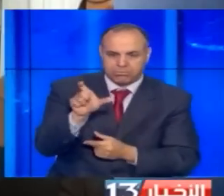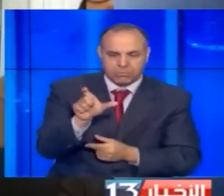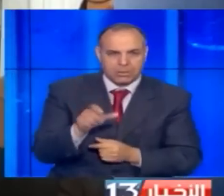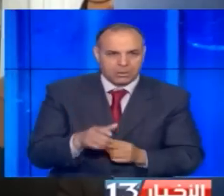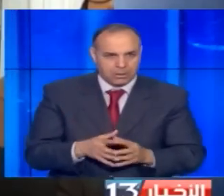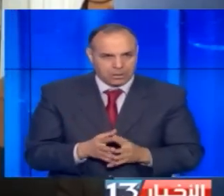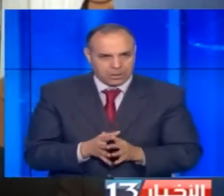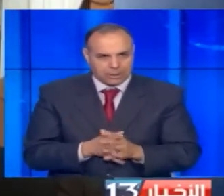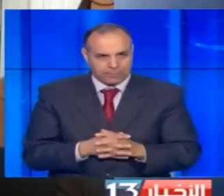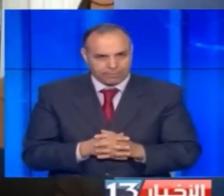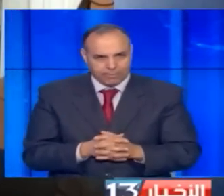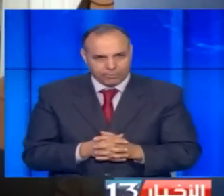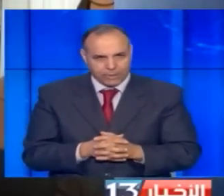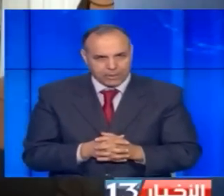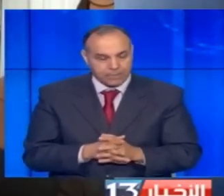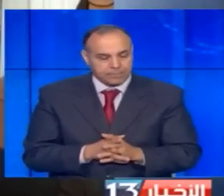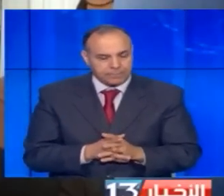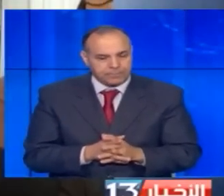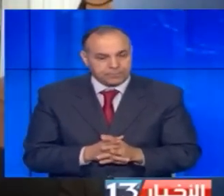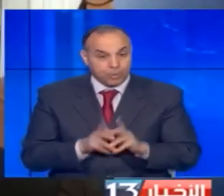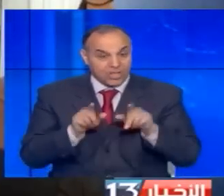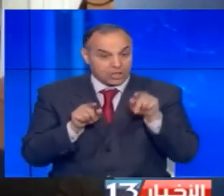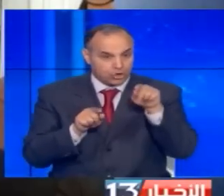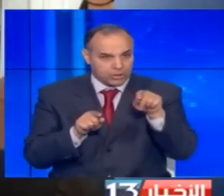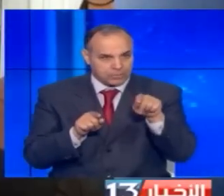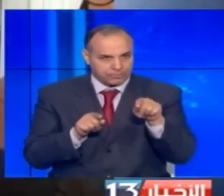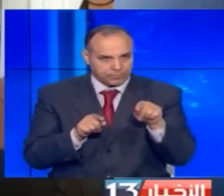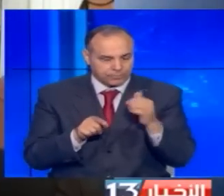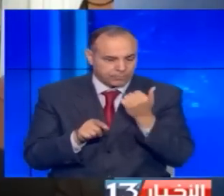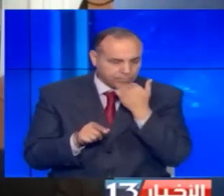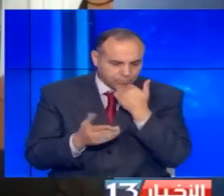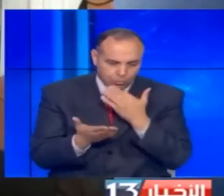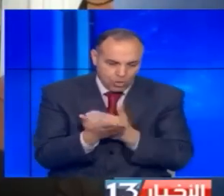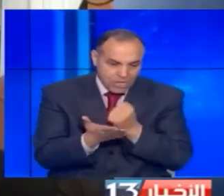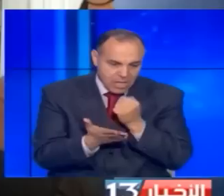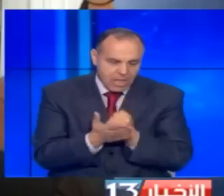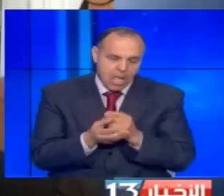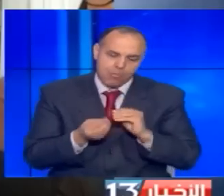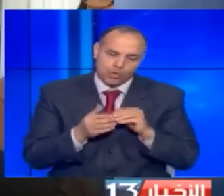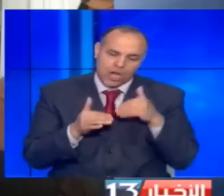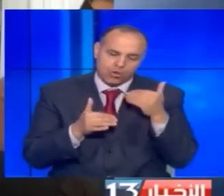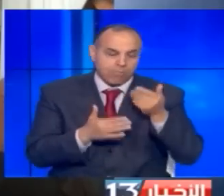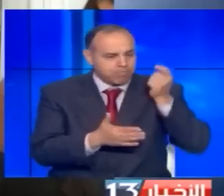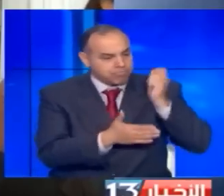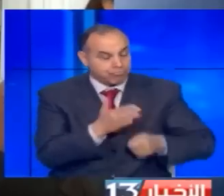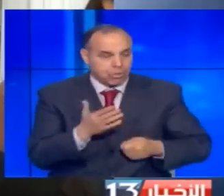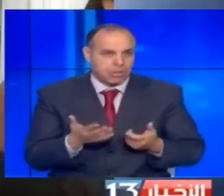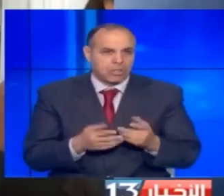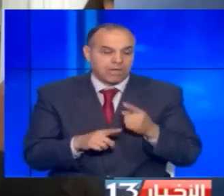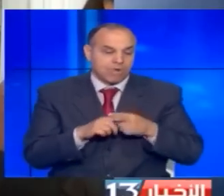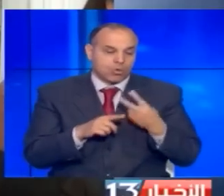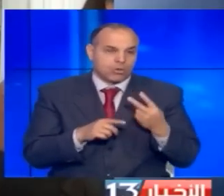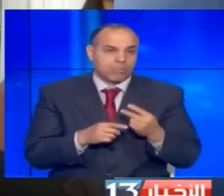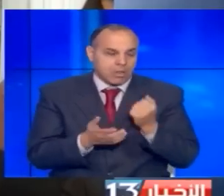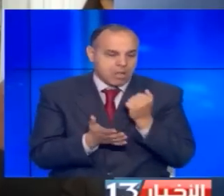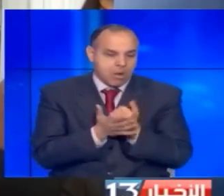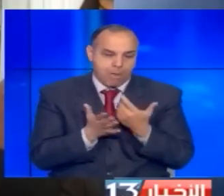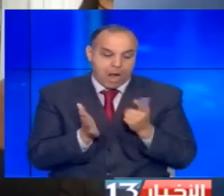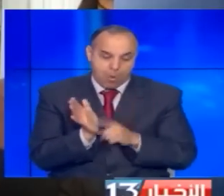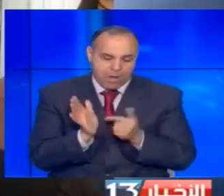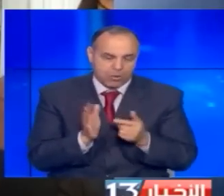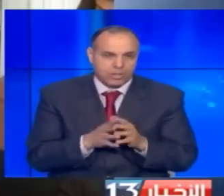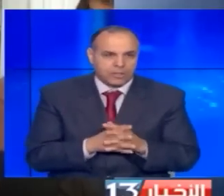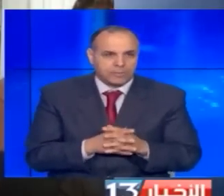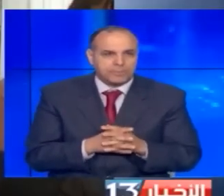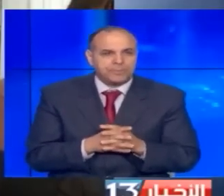تزورها. وقت اللي يلقى السيد عنده ورق ولا ما عندوش ورق هذيك السانكسيون باش تكون دوبل، باسكو السيد ما عندوش حتى تواجد قانوني. اما